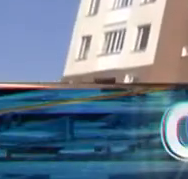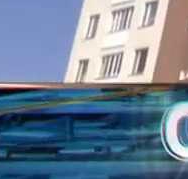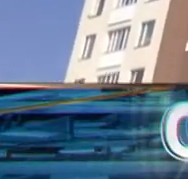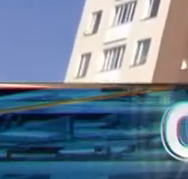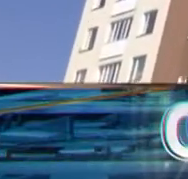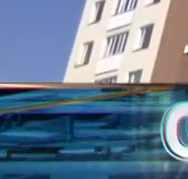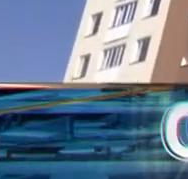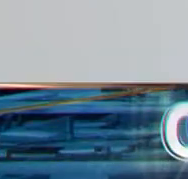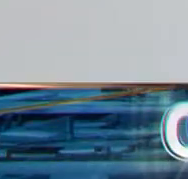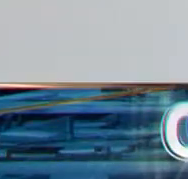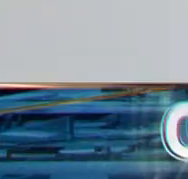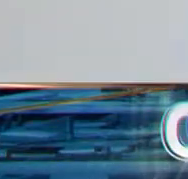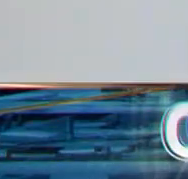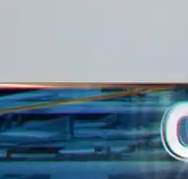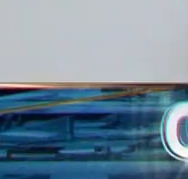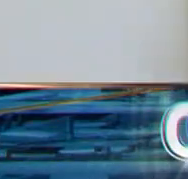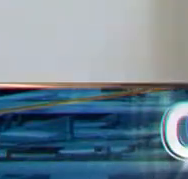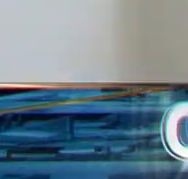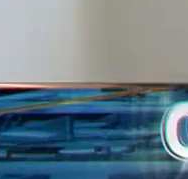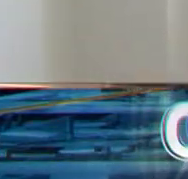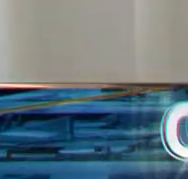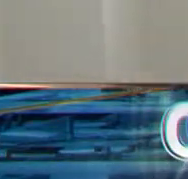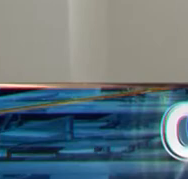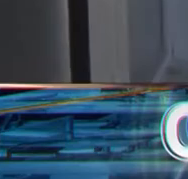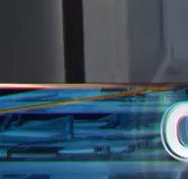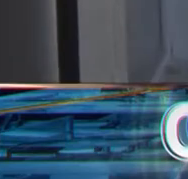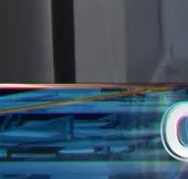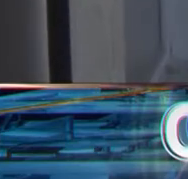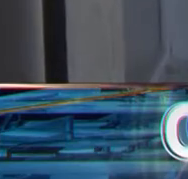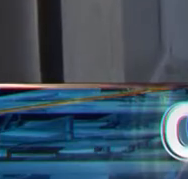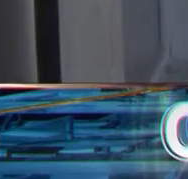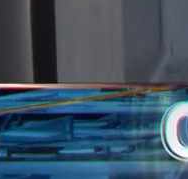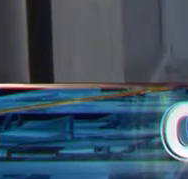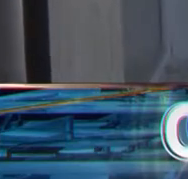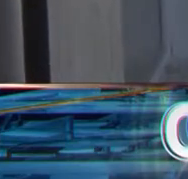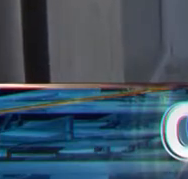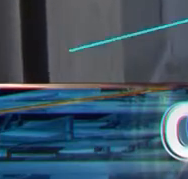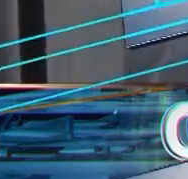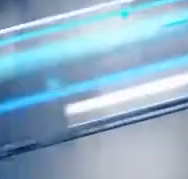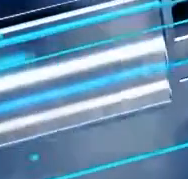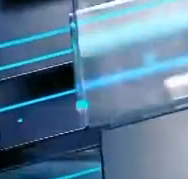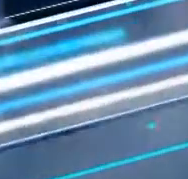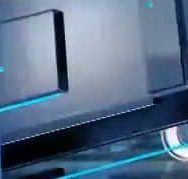Формула жилья. Жилстройсбербанк начал реализацию нового проекта «Шанграх 5-10-20».